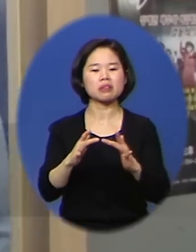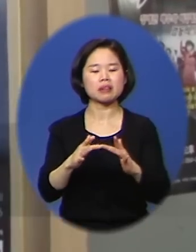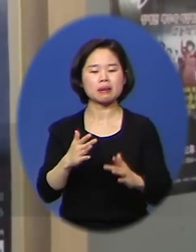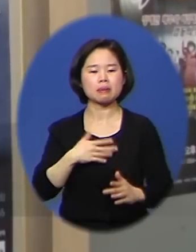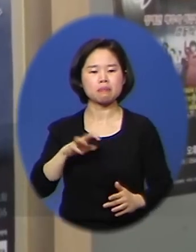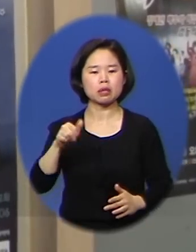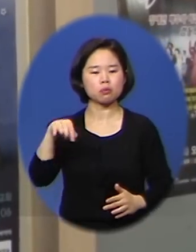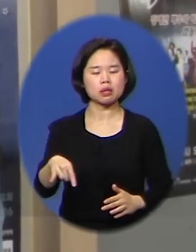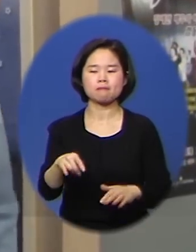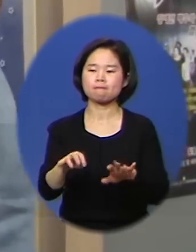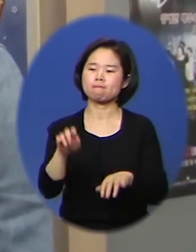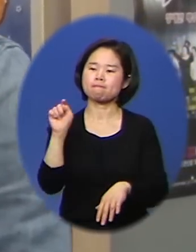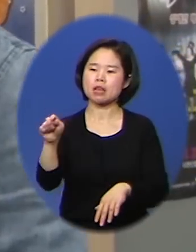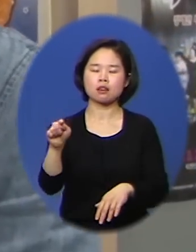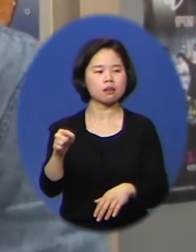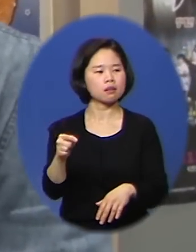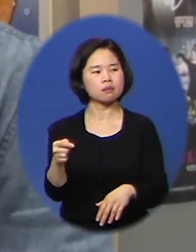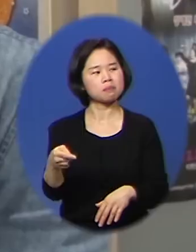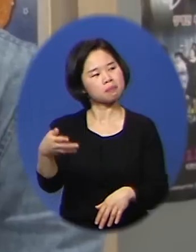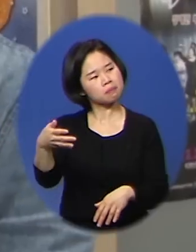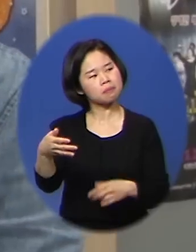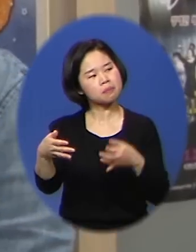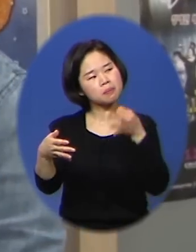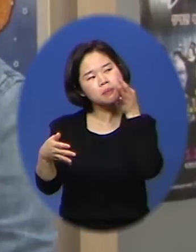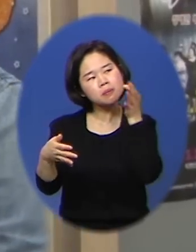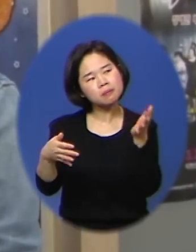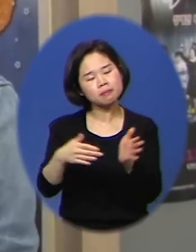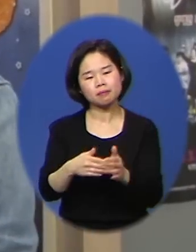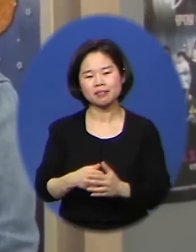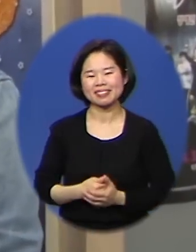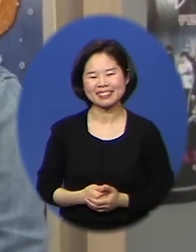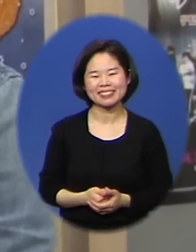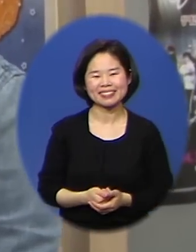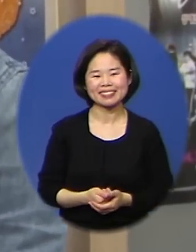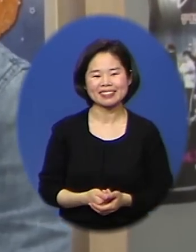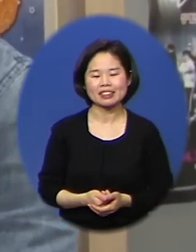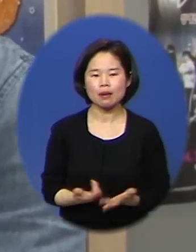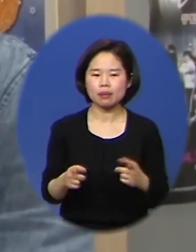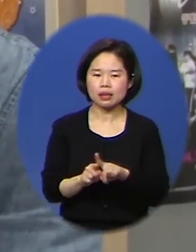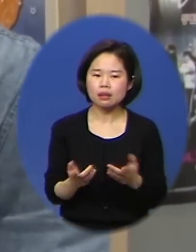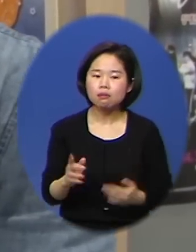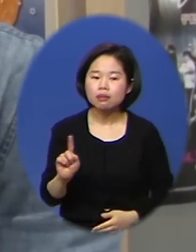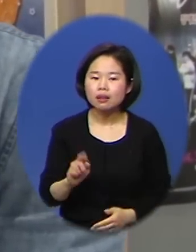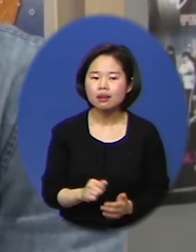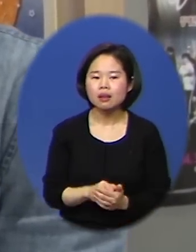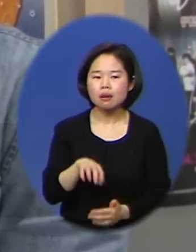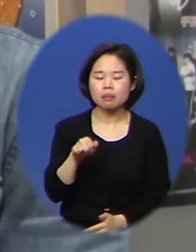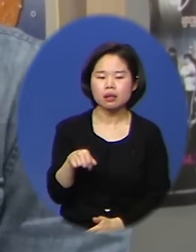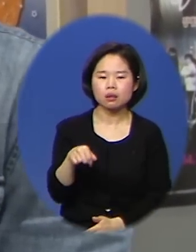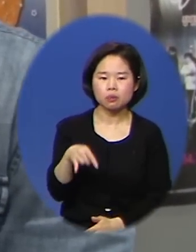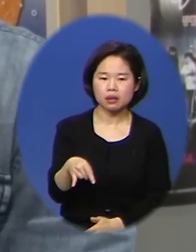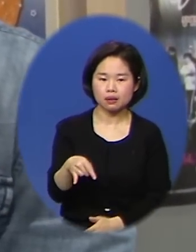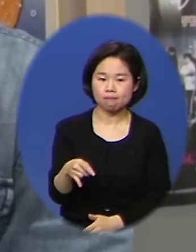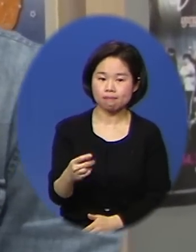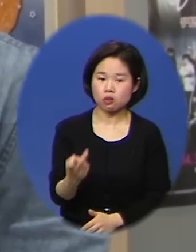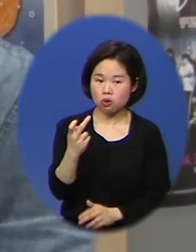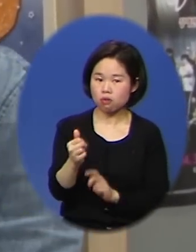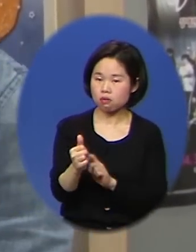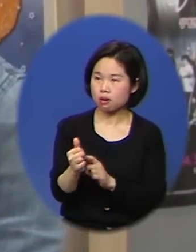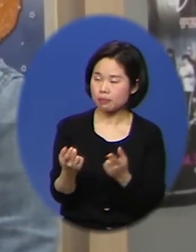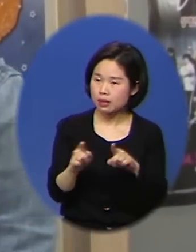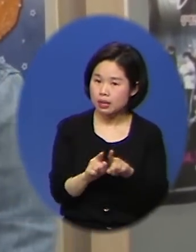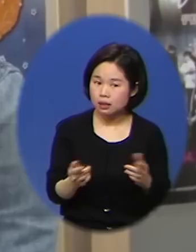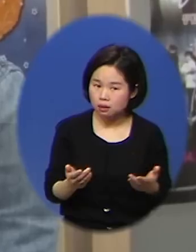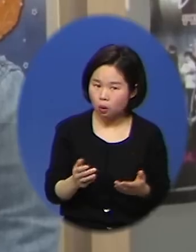네, 그렇게 처음 만났어요. 같이 일해보시니까 어떠세요? 민이 형이랑 같이 좋아요.